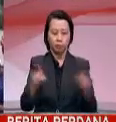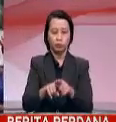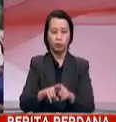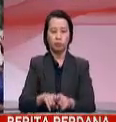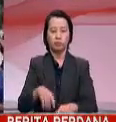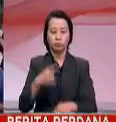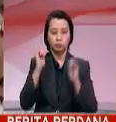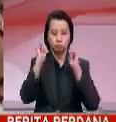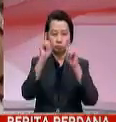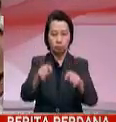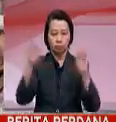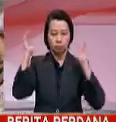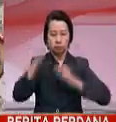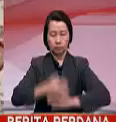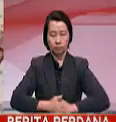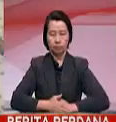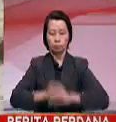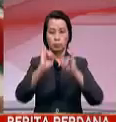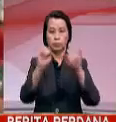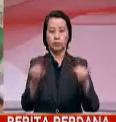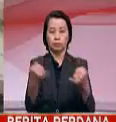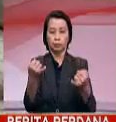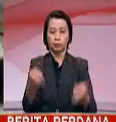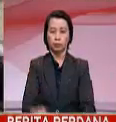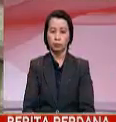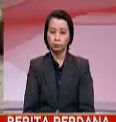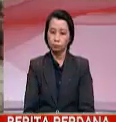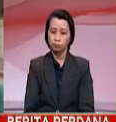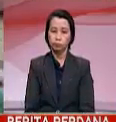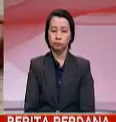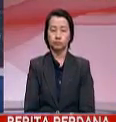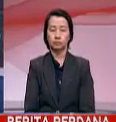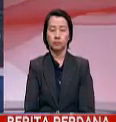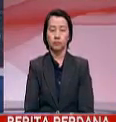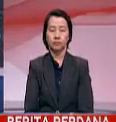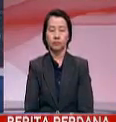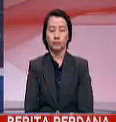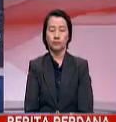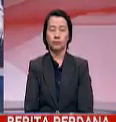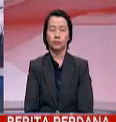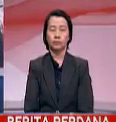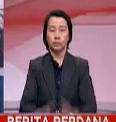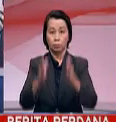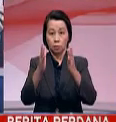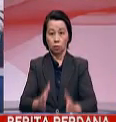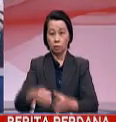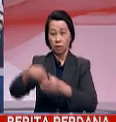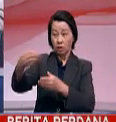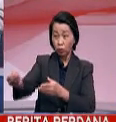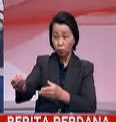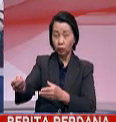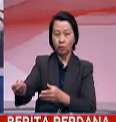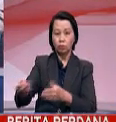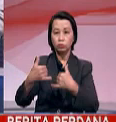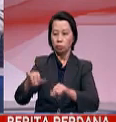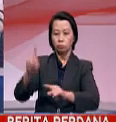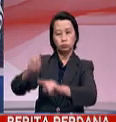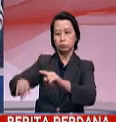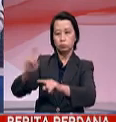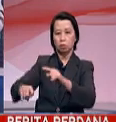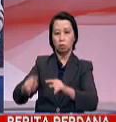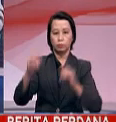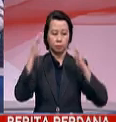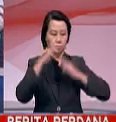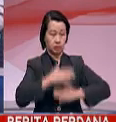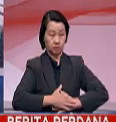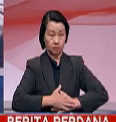berkenan menunaikan solat Jumaat. Warga negara asing masih tidak dibenarkan untuk